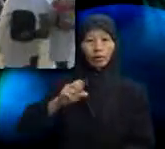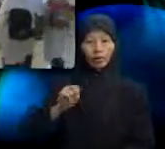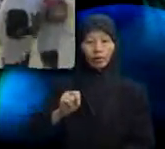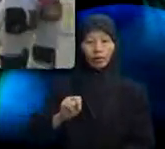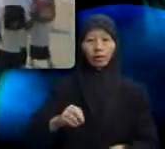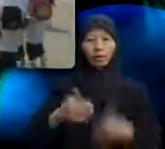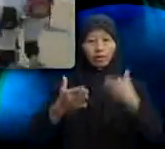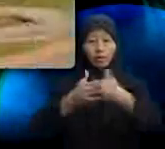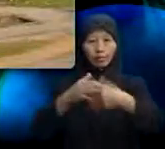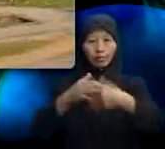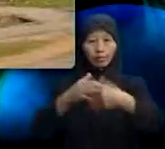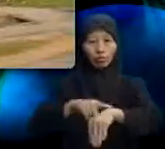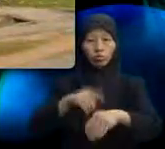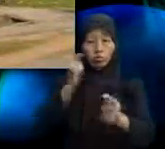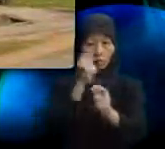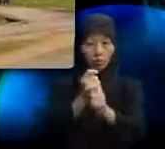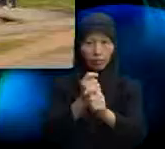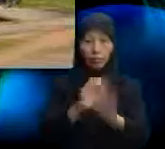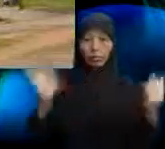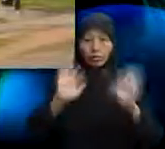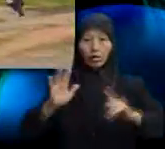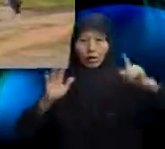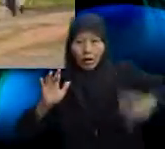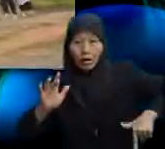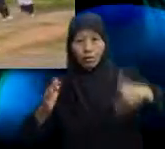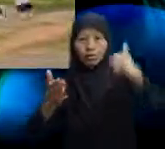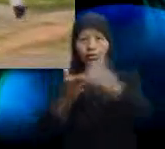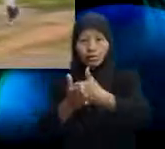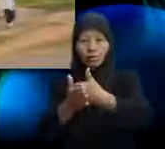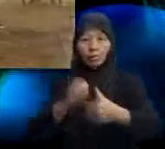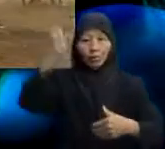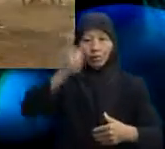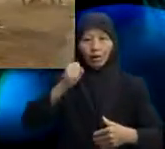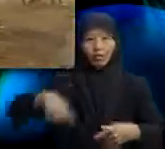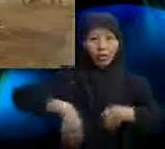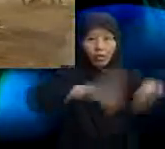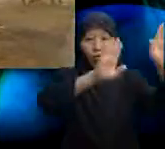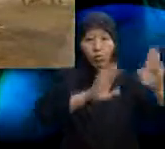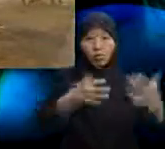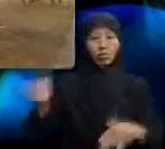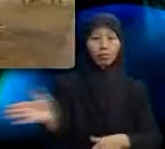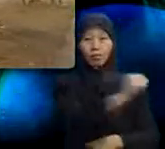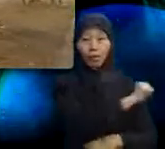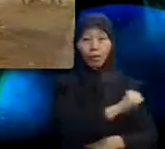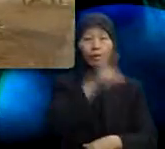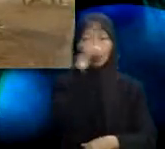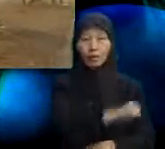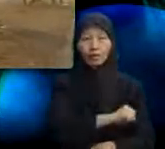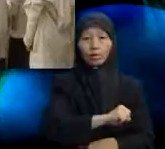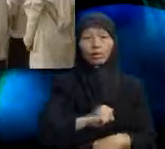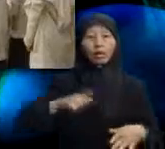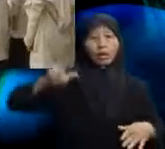dalam masa yang tepat. Elakkan diri daripada terlewat hingga ketinggalan bas dan terlewat sampai ke